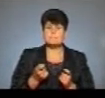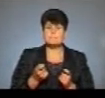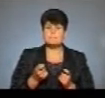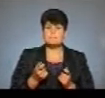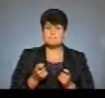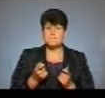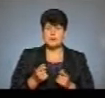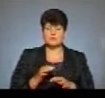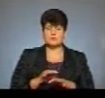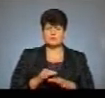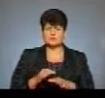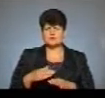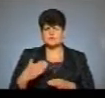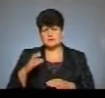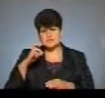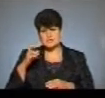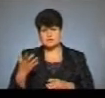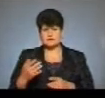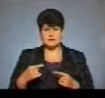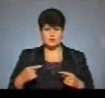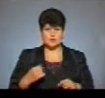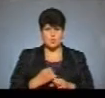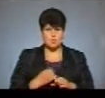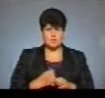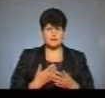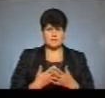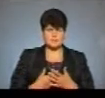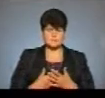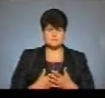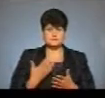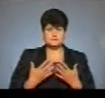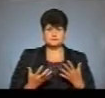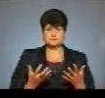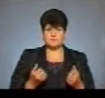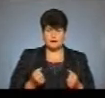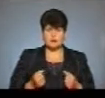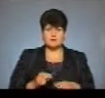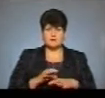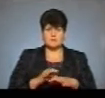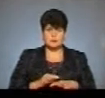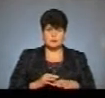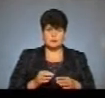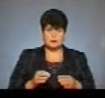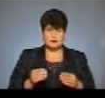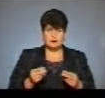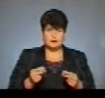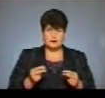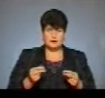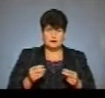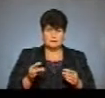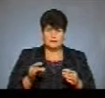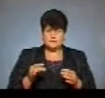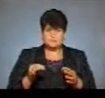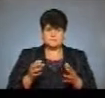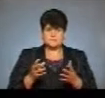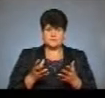боку держави різної психоедукаційної роботи. Тобто, якщо б брати і вести фінансовий розрахунок, скільки